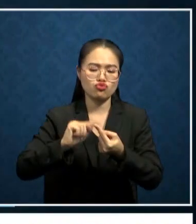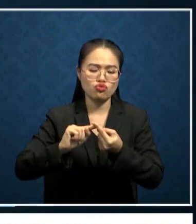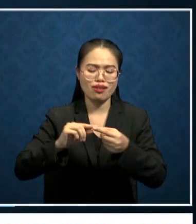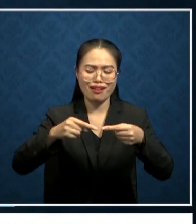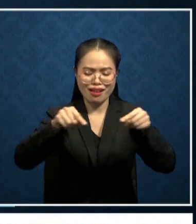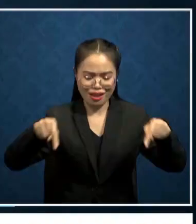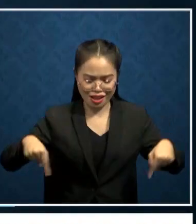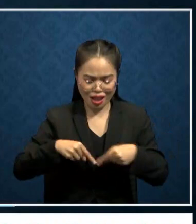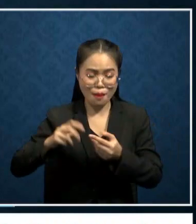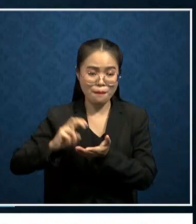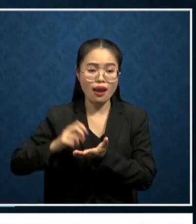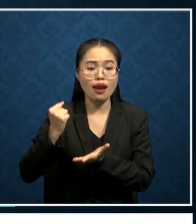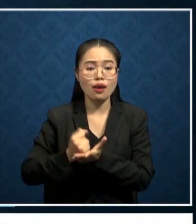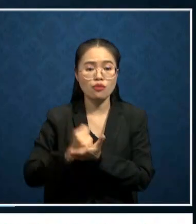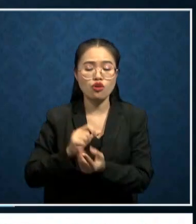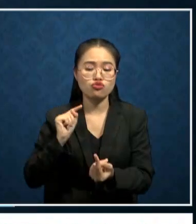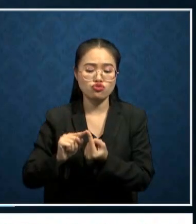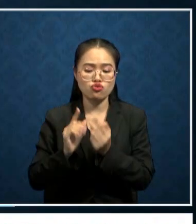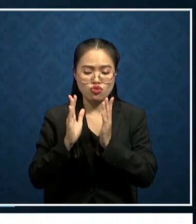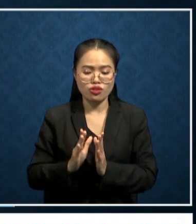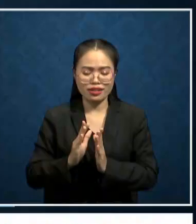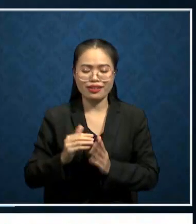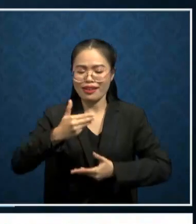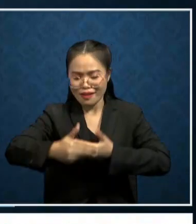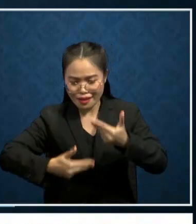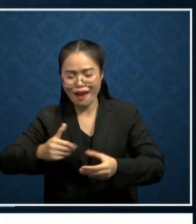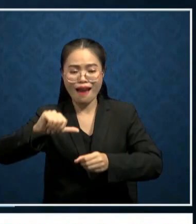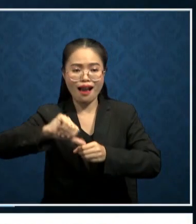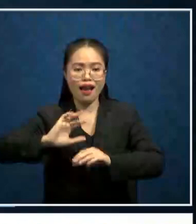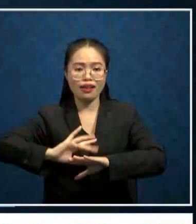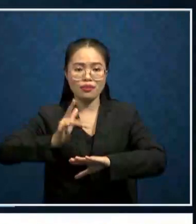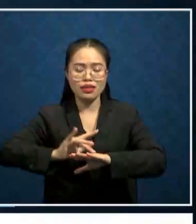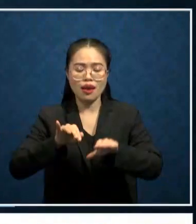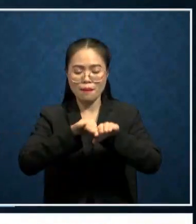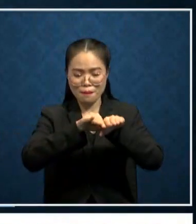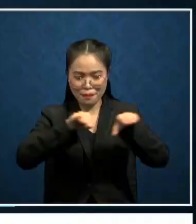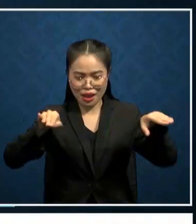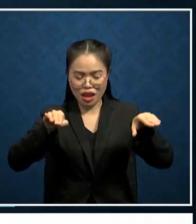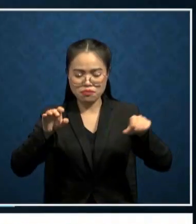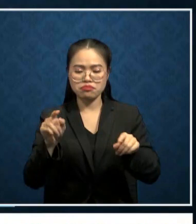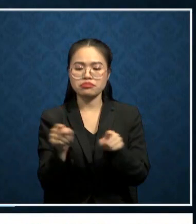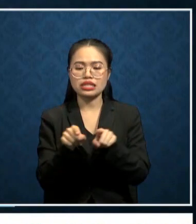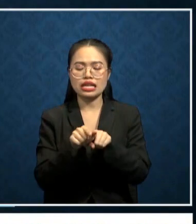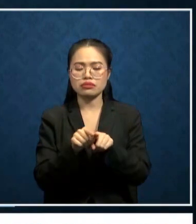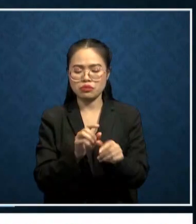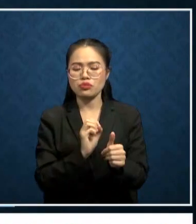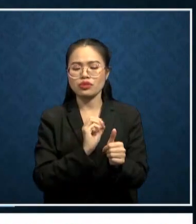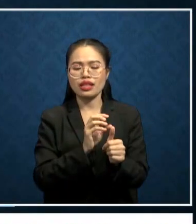จัดหาและค้าส่งกาซธรรมชาติให้มีมาตรฐานเดียวกันไม่มีข้อสังเกตข้อเสนอแนะ